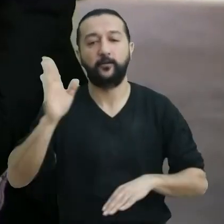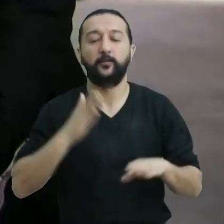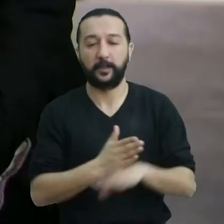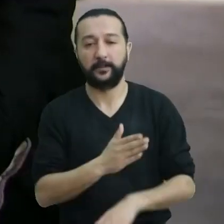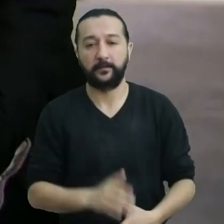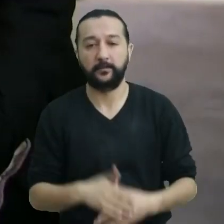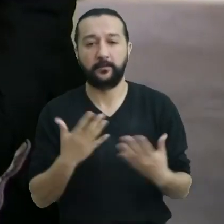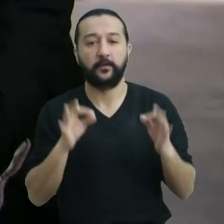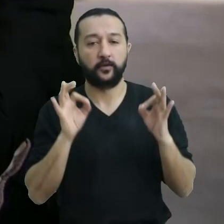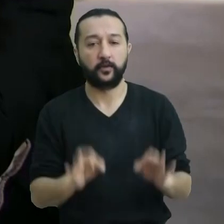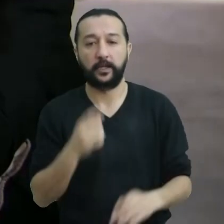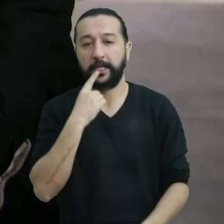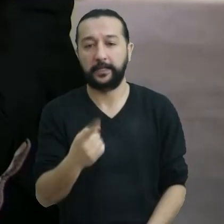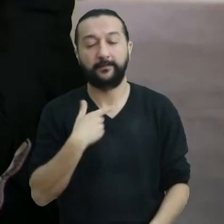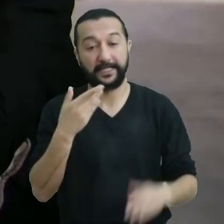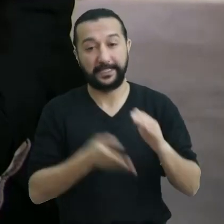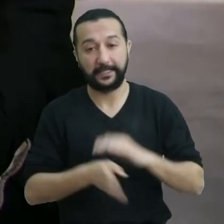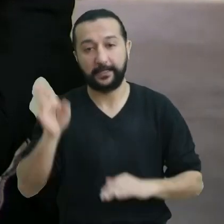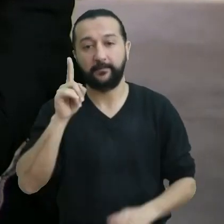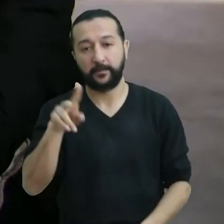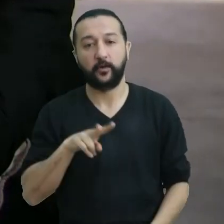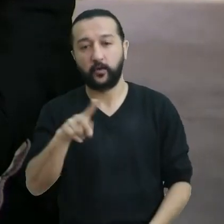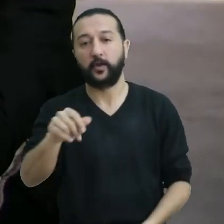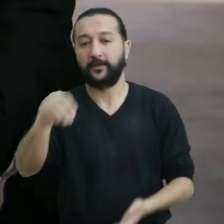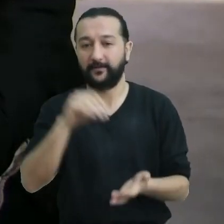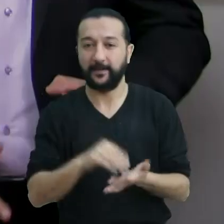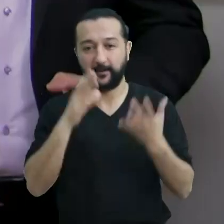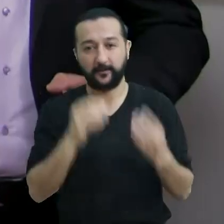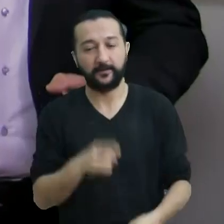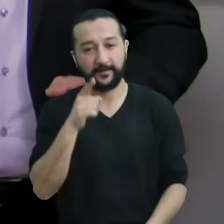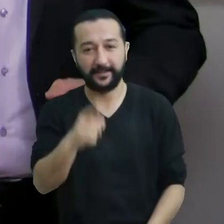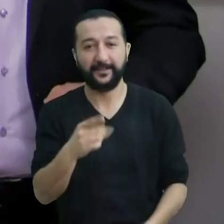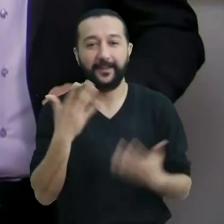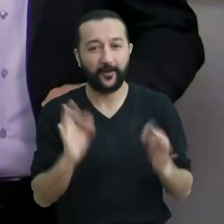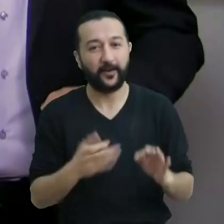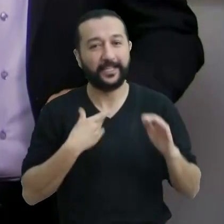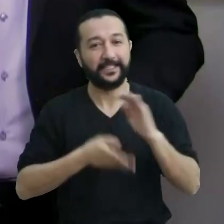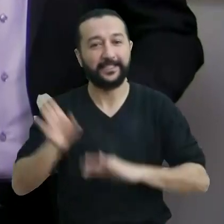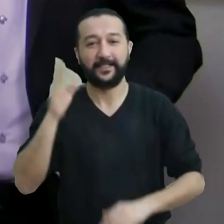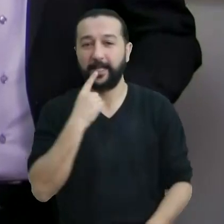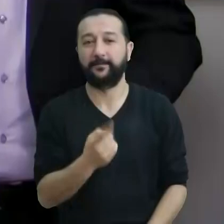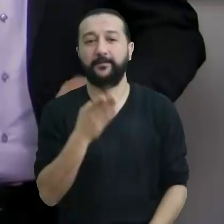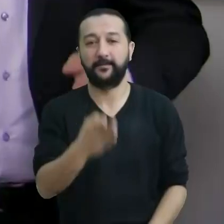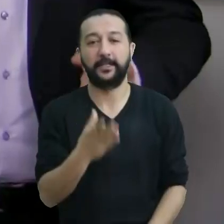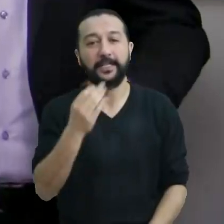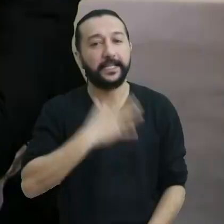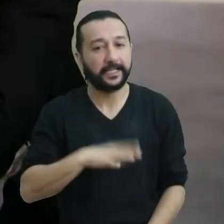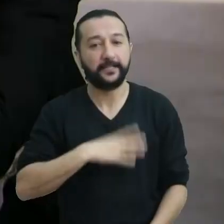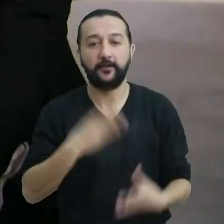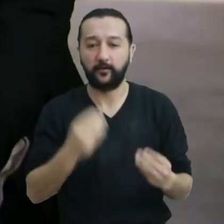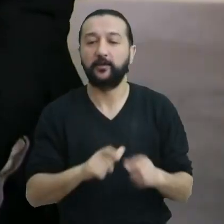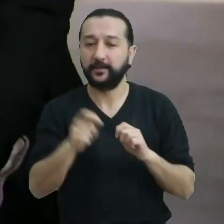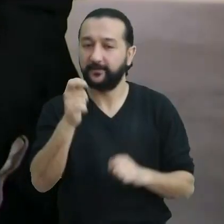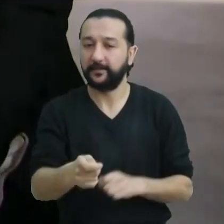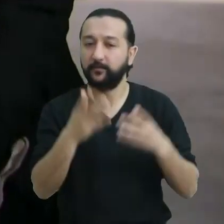artık. Şöyle diyorum giderken bir yolluk bahşiş alsam senden de ele gitsem diyorum. Ne kadar istersen Şükrü,